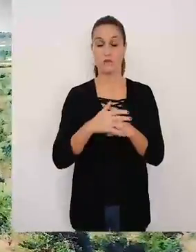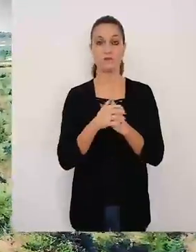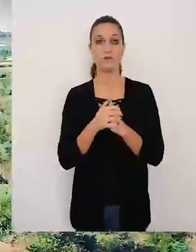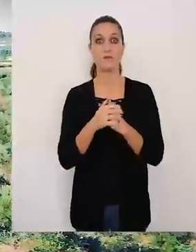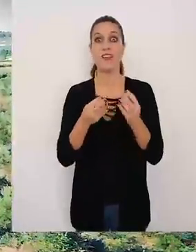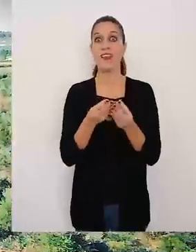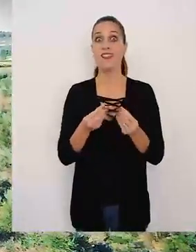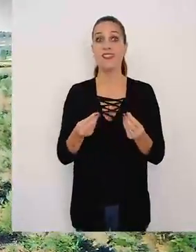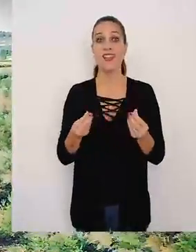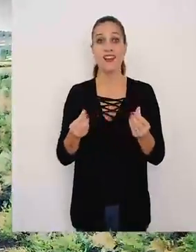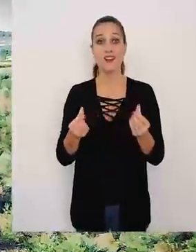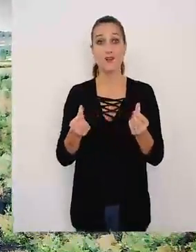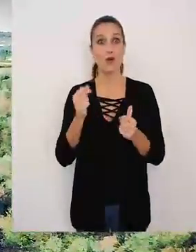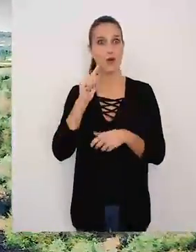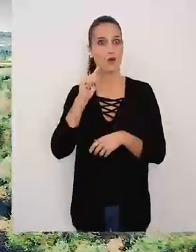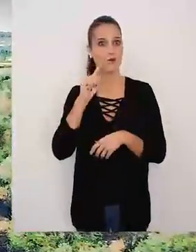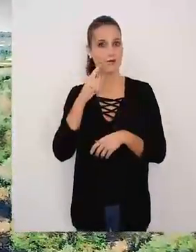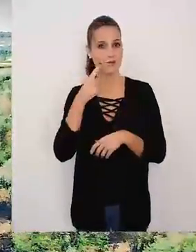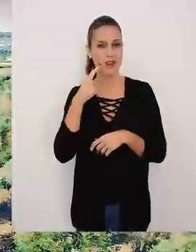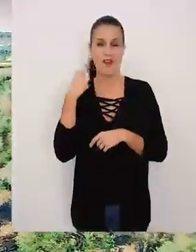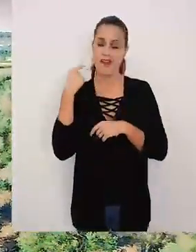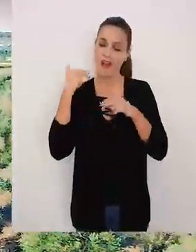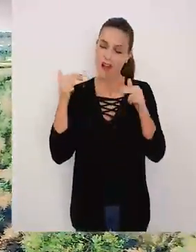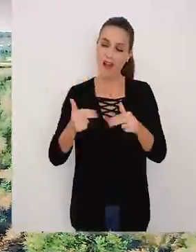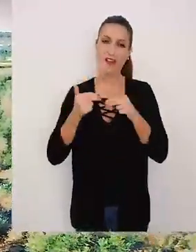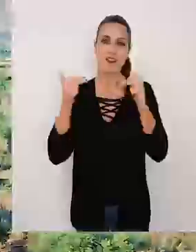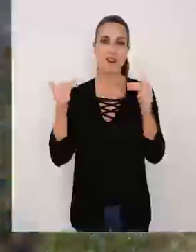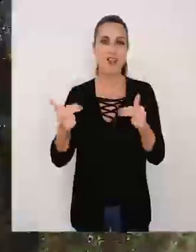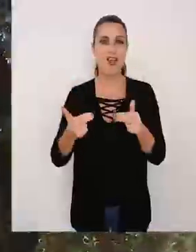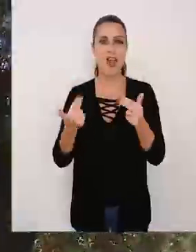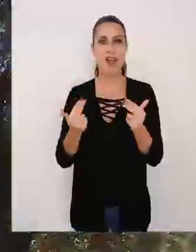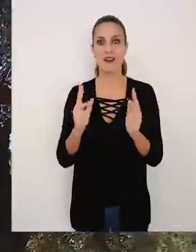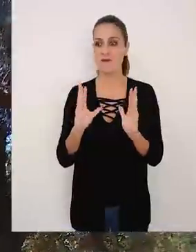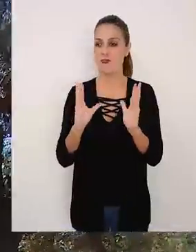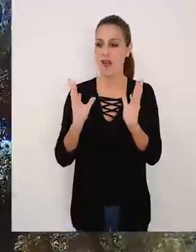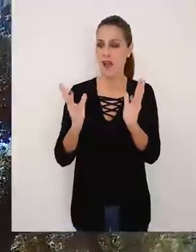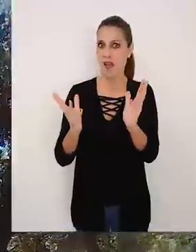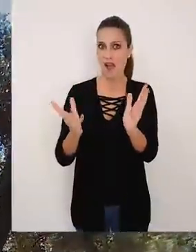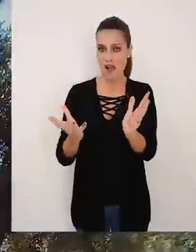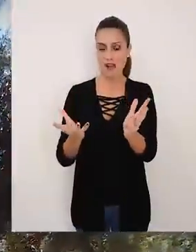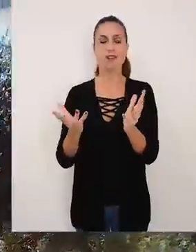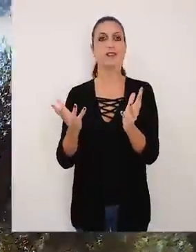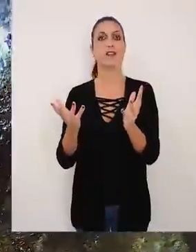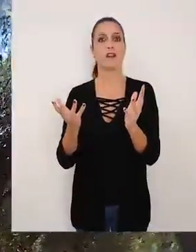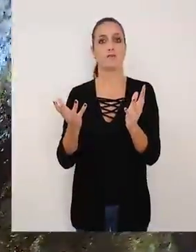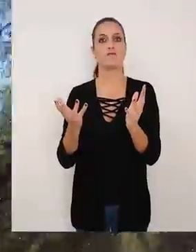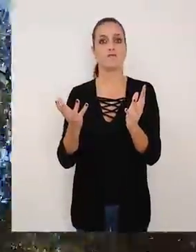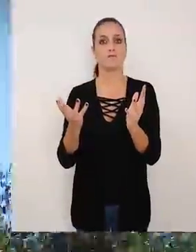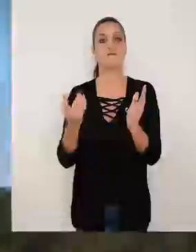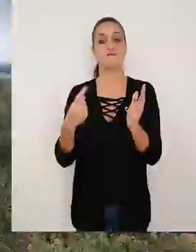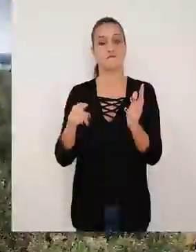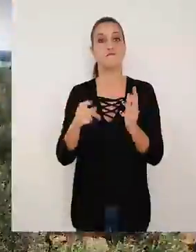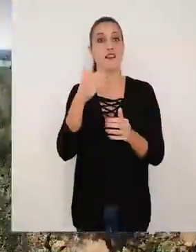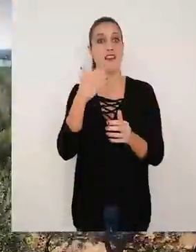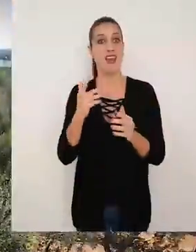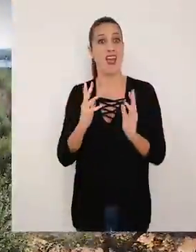Il territorio fertile e ricco di acqua ha fatto prosperare per secoli l'industria agricola che qui a Poggiardo ancora oggi occupa un posto